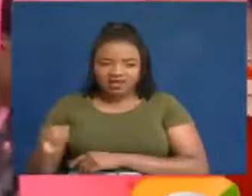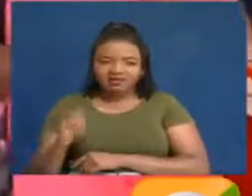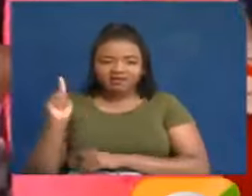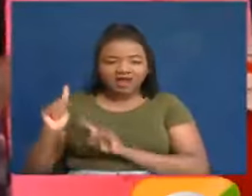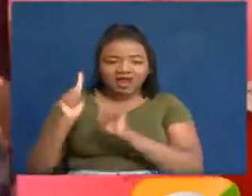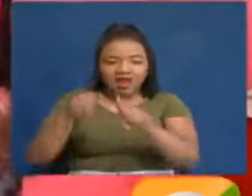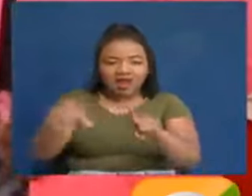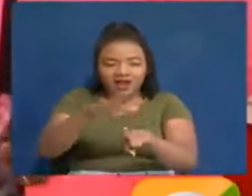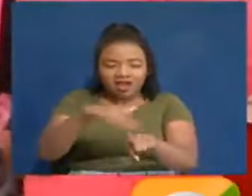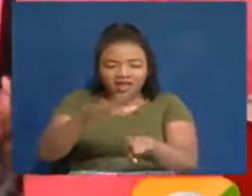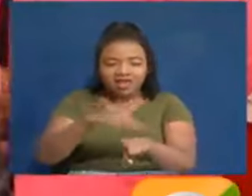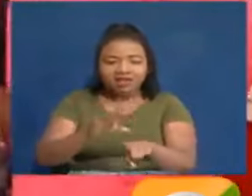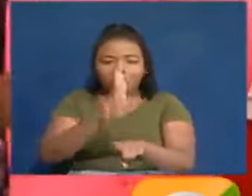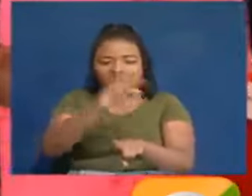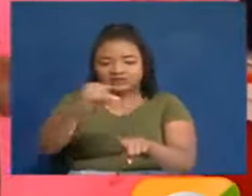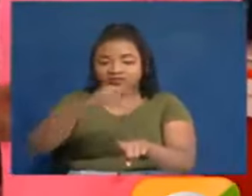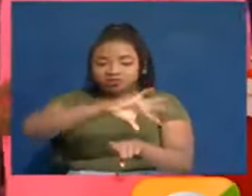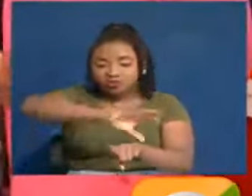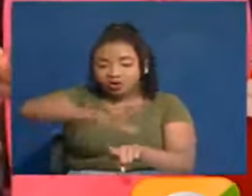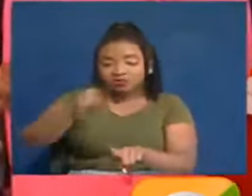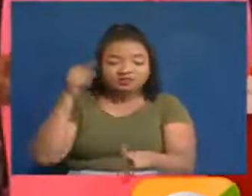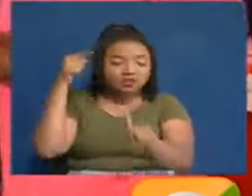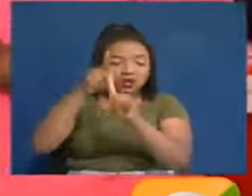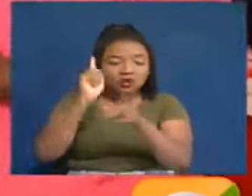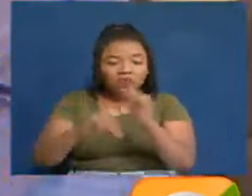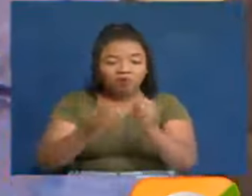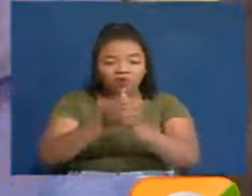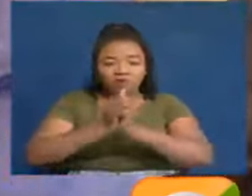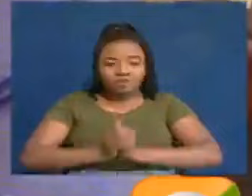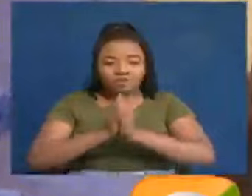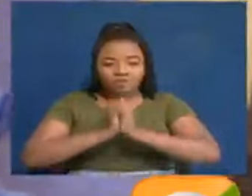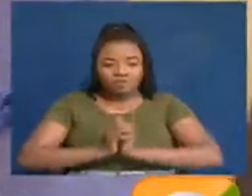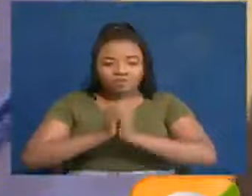kaunti ya Uasin Gishu, kuhudhuria misa ya Jumapili.